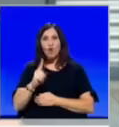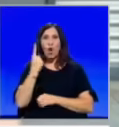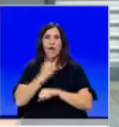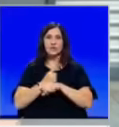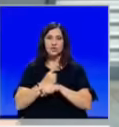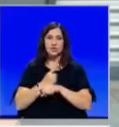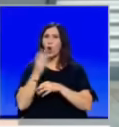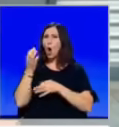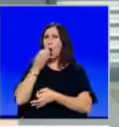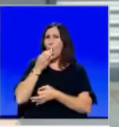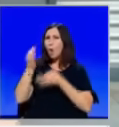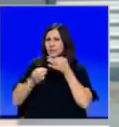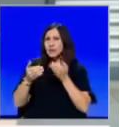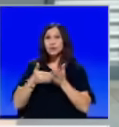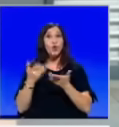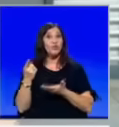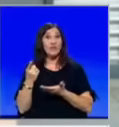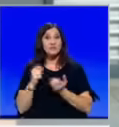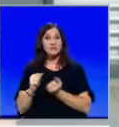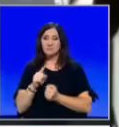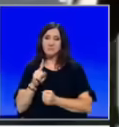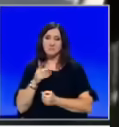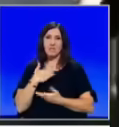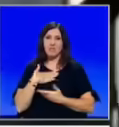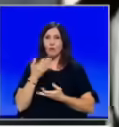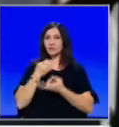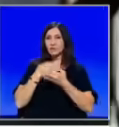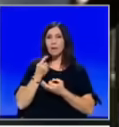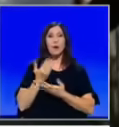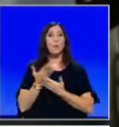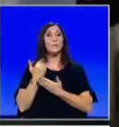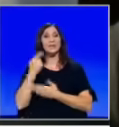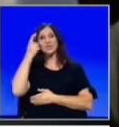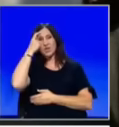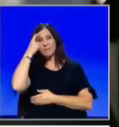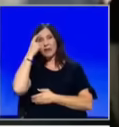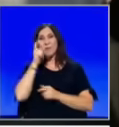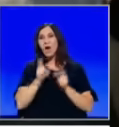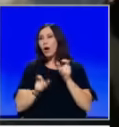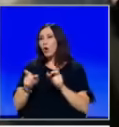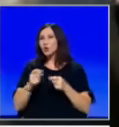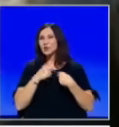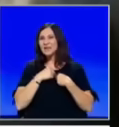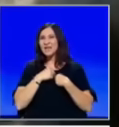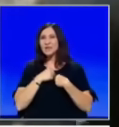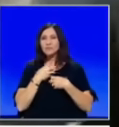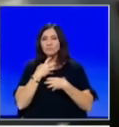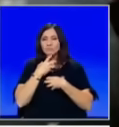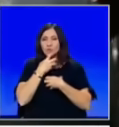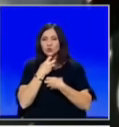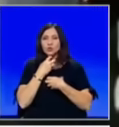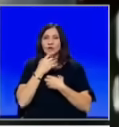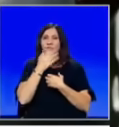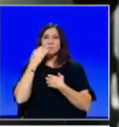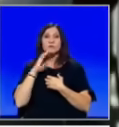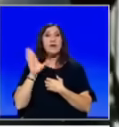час. Обясниха ли защо е това закъснение? Не, ни обясниха. Малко преди Чирпан пътниците усетили задушлива миризма.